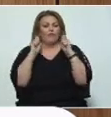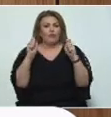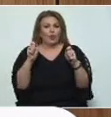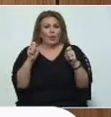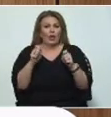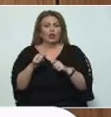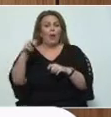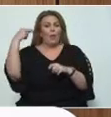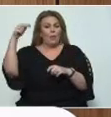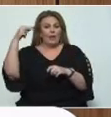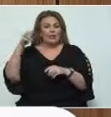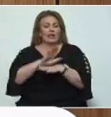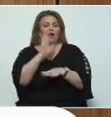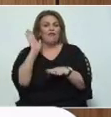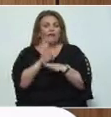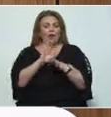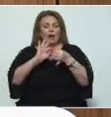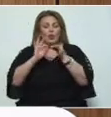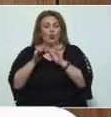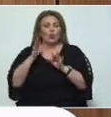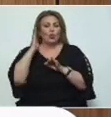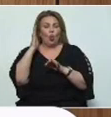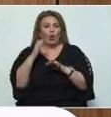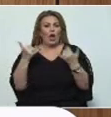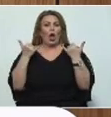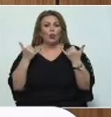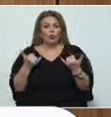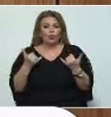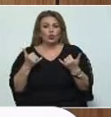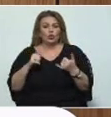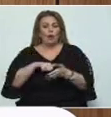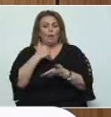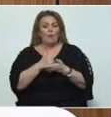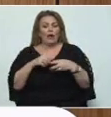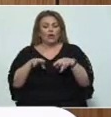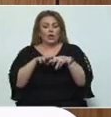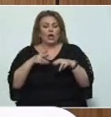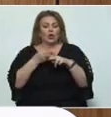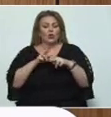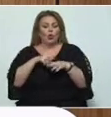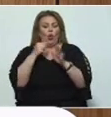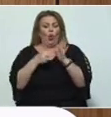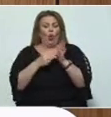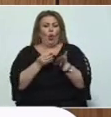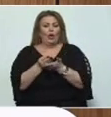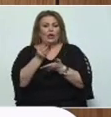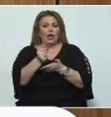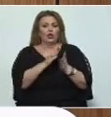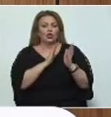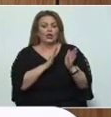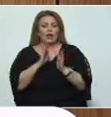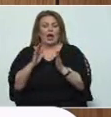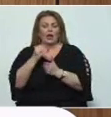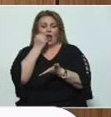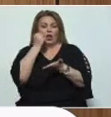Və cənab prezidentin fərmanına uyğun olaraq bugün cənab baş nazir də bu ödənişin həyata keçirilməsi qaydalarını